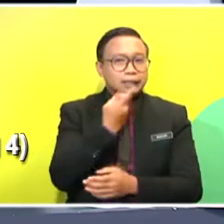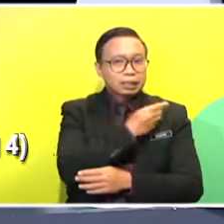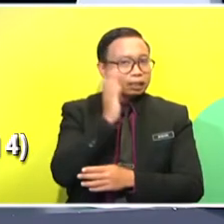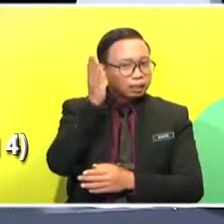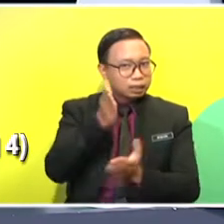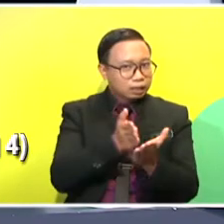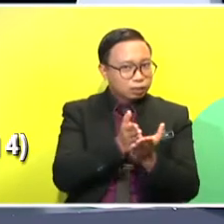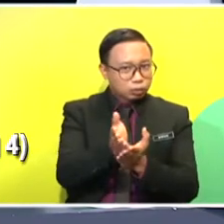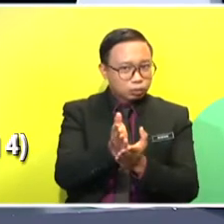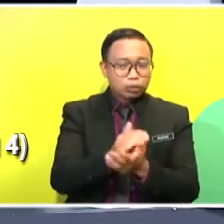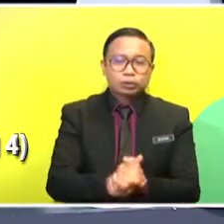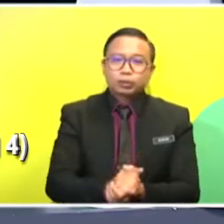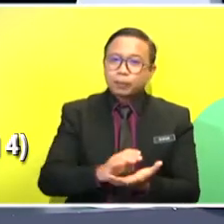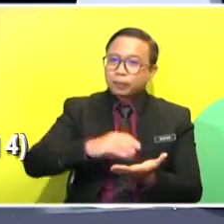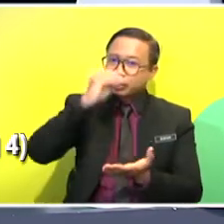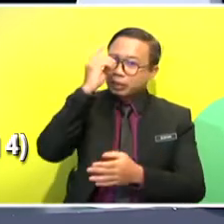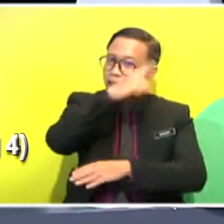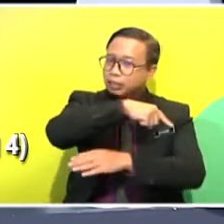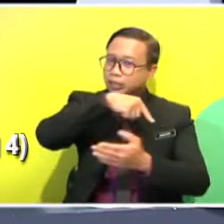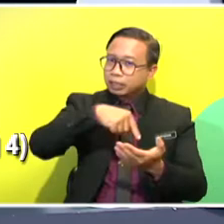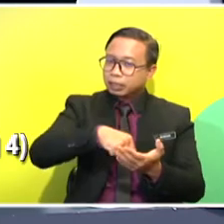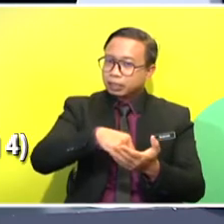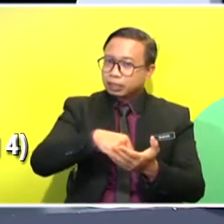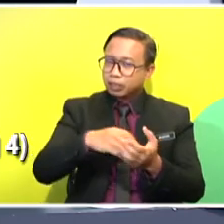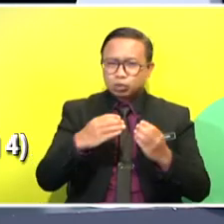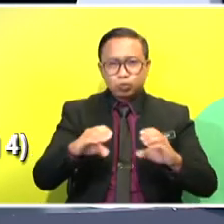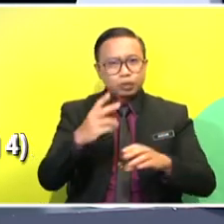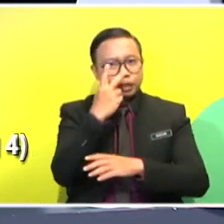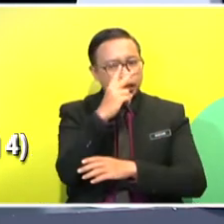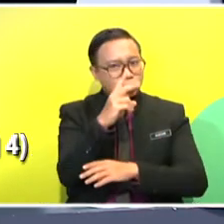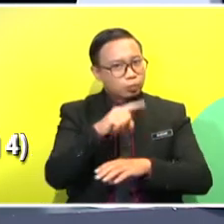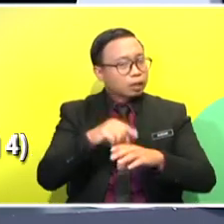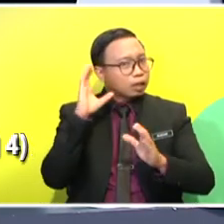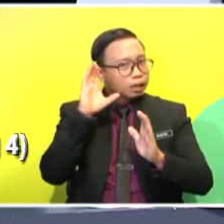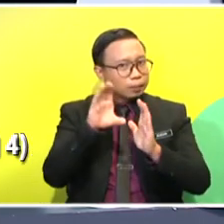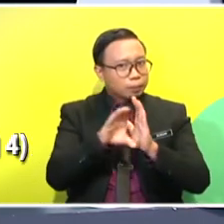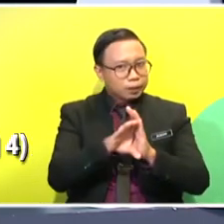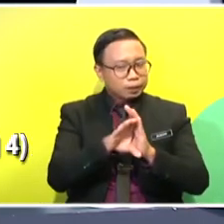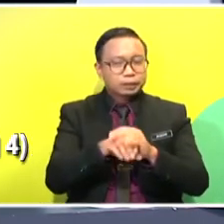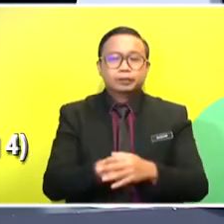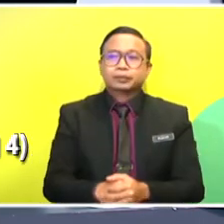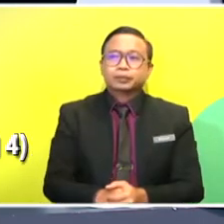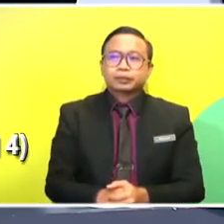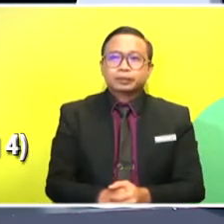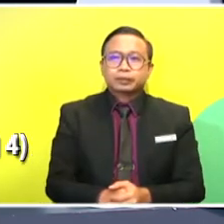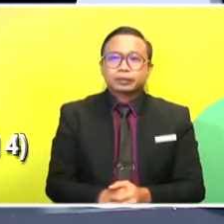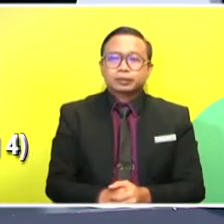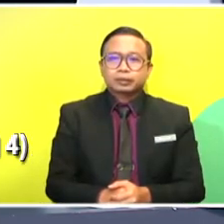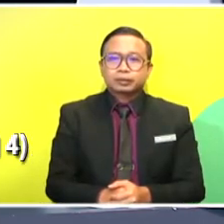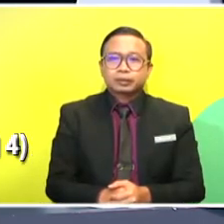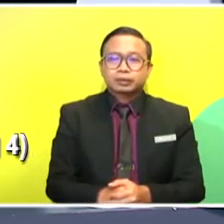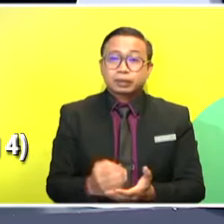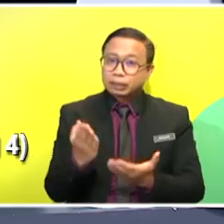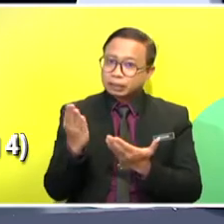kepada kita punya pembelajaran pada pagi ini. Cuba kita tengok pada gambar yang ada tertera dekat dalam skrin